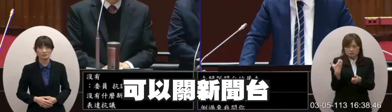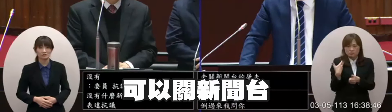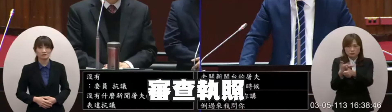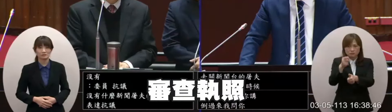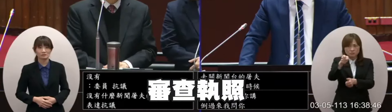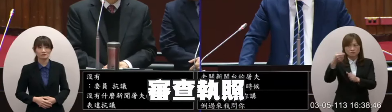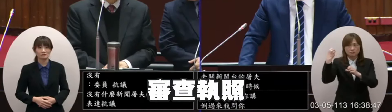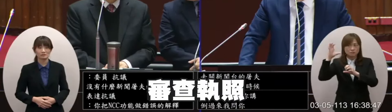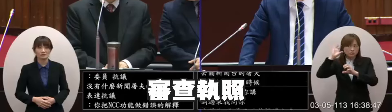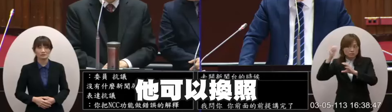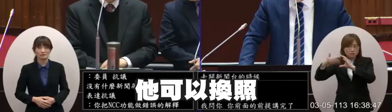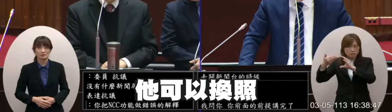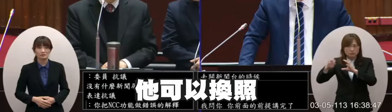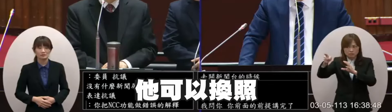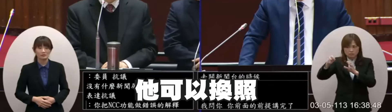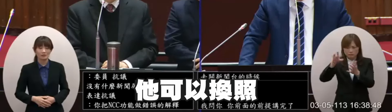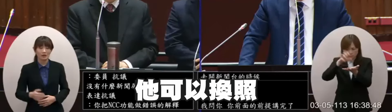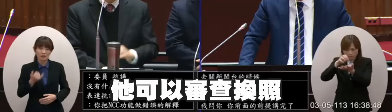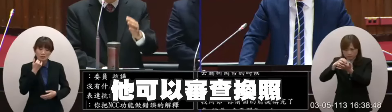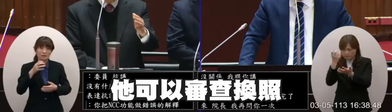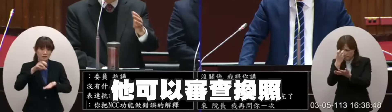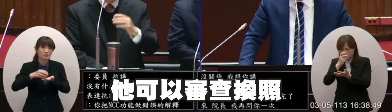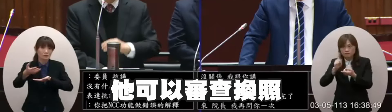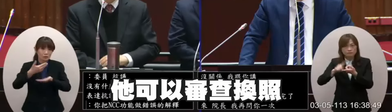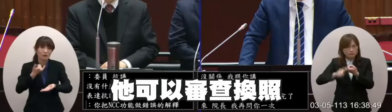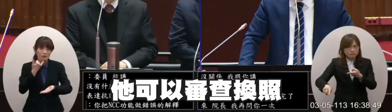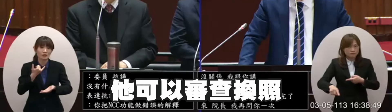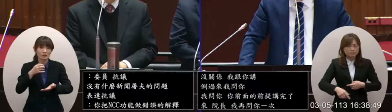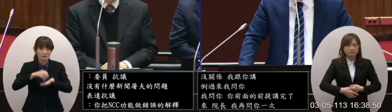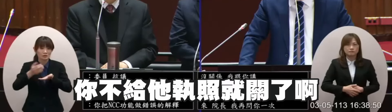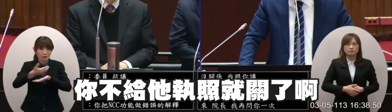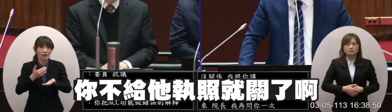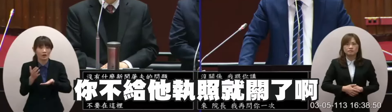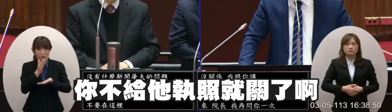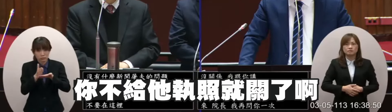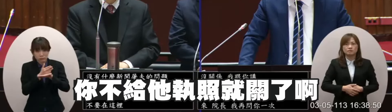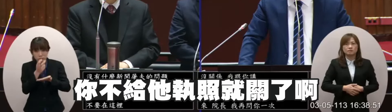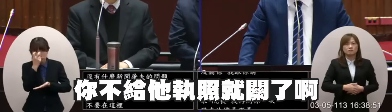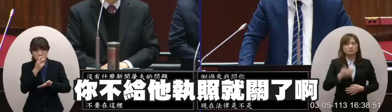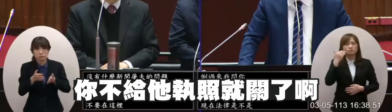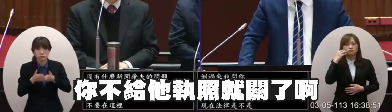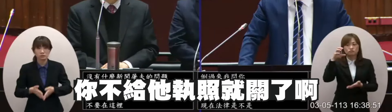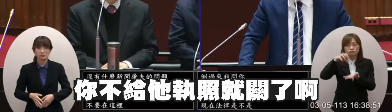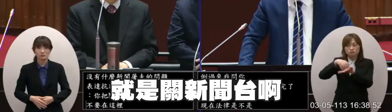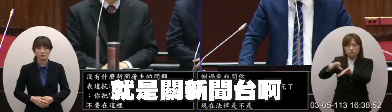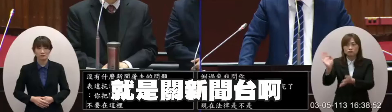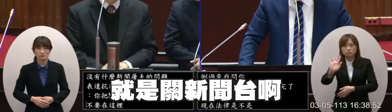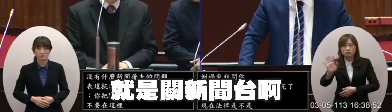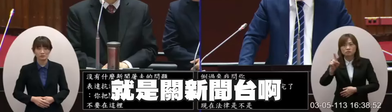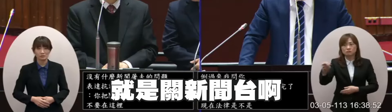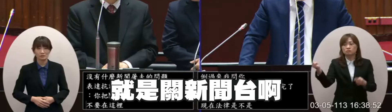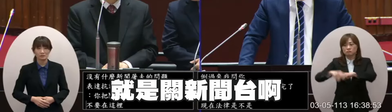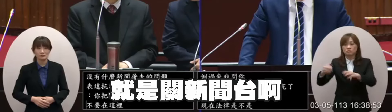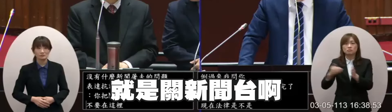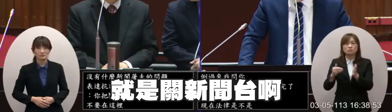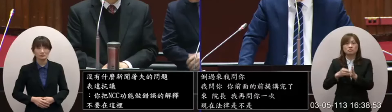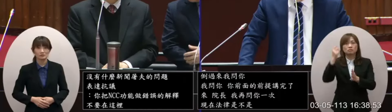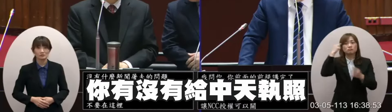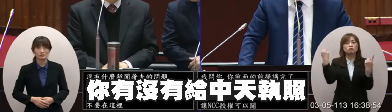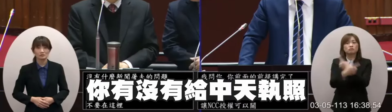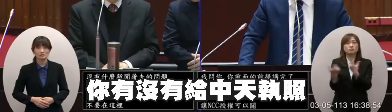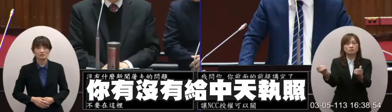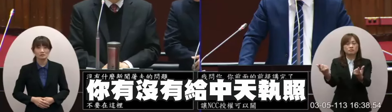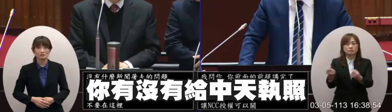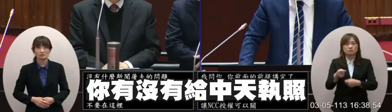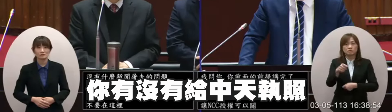新闻台审查执照？ 他可以换照，他可以审查换照。 你不给他执照就关了啊，就是关新闻台啊。 为什么要